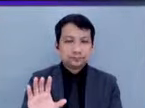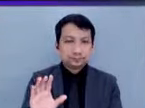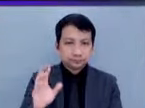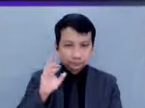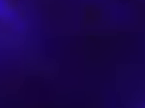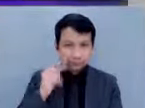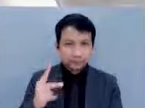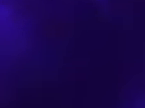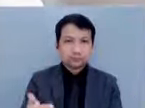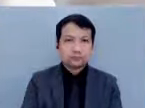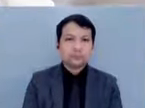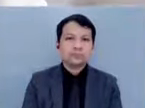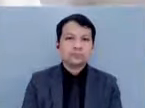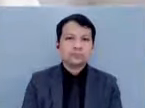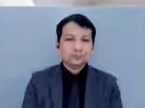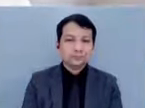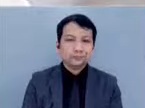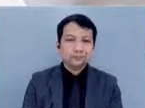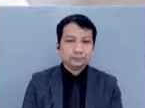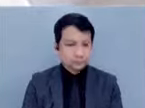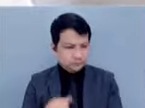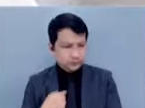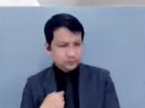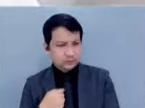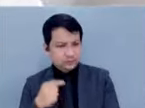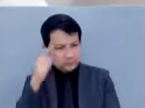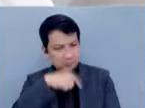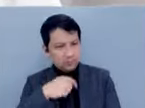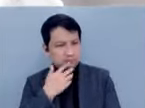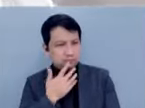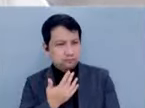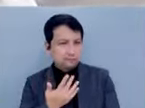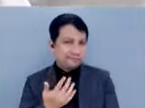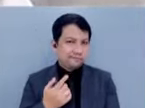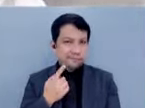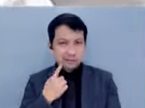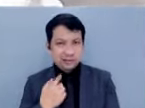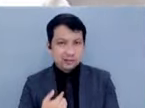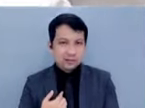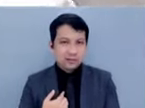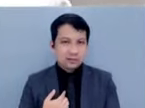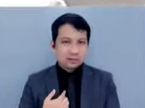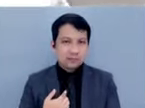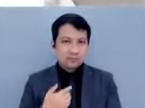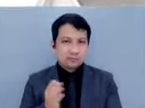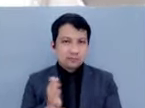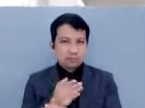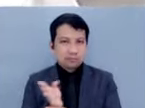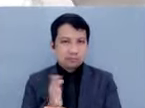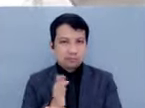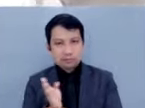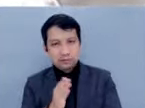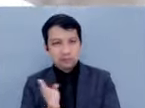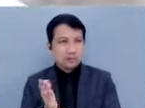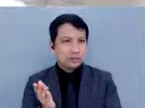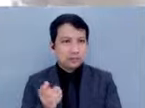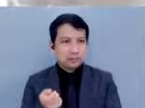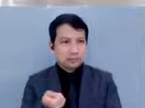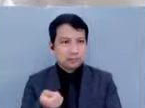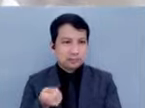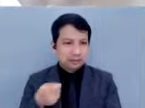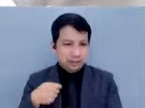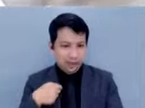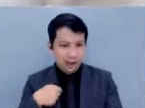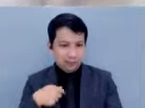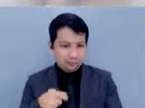Pawi. It seems to me a little bit tail wagging the dog, tawag na siyang magbibigay